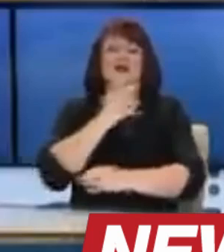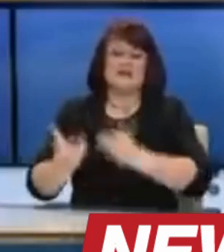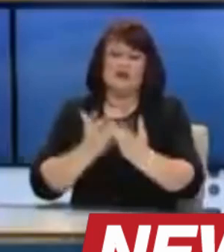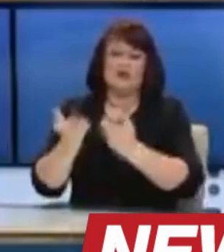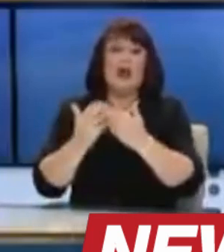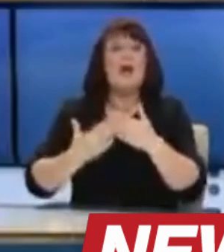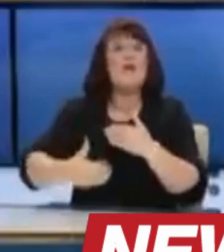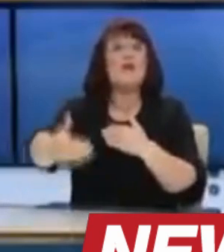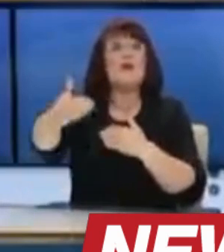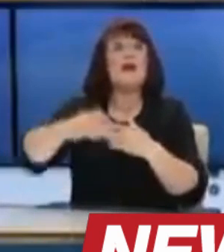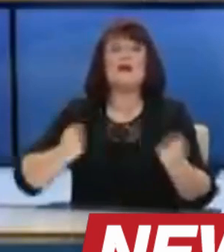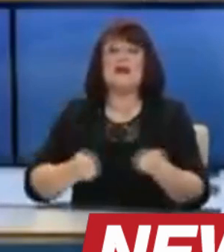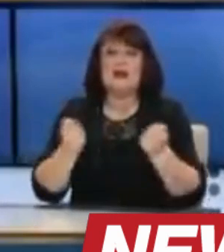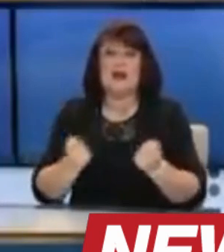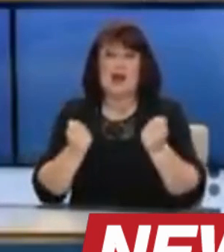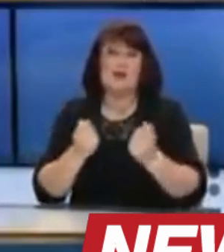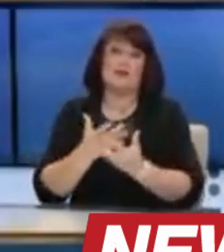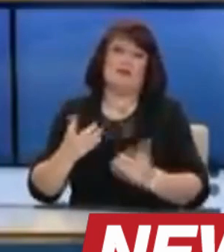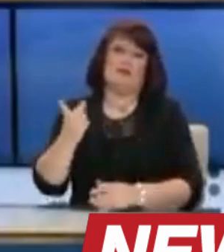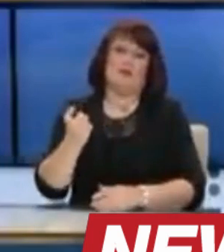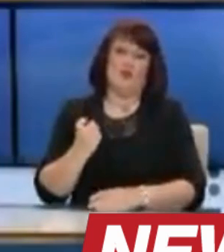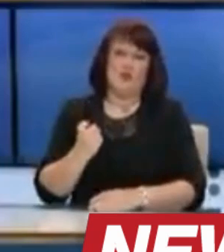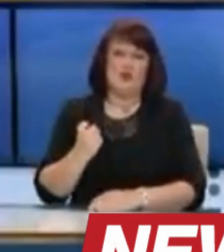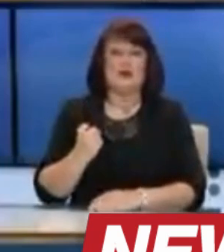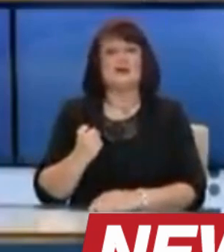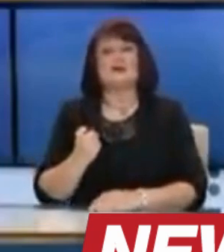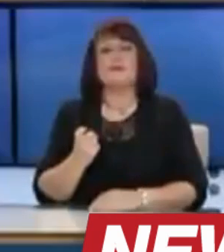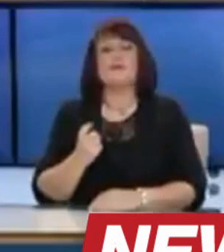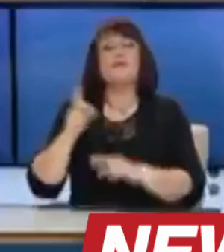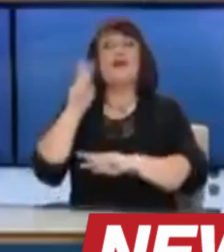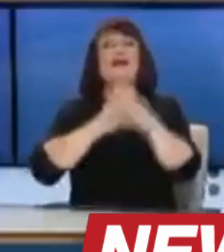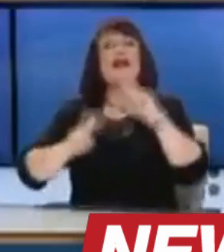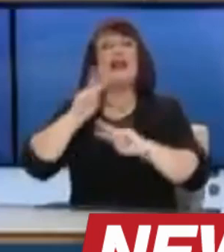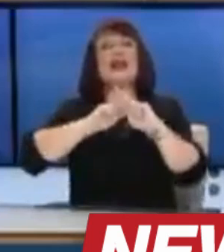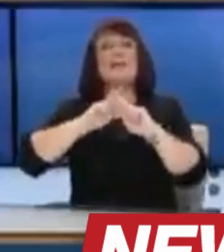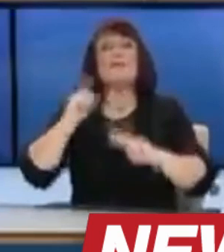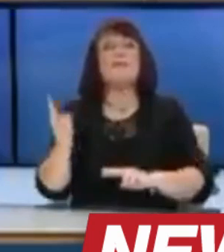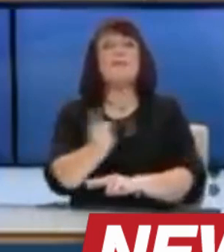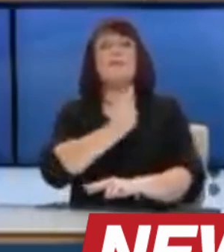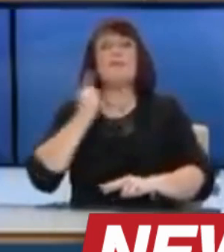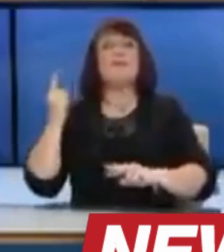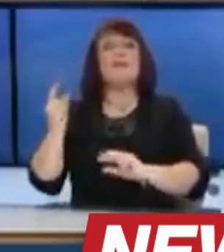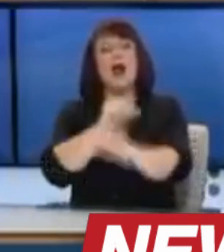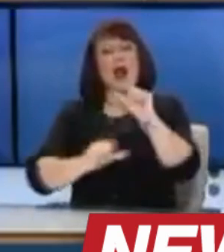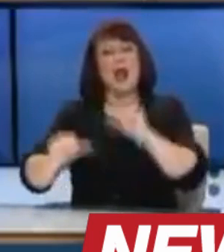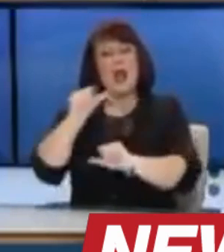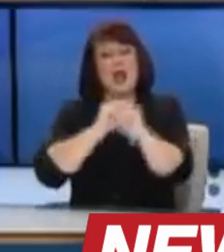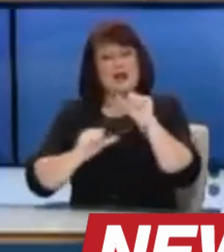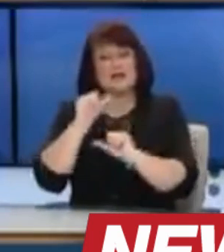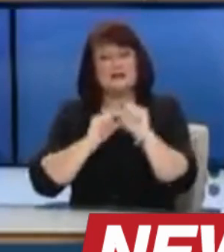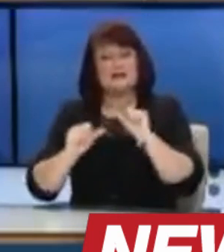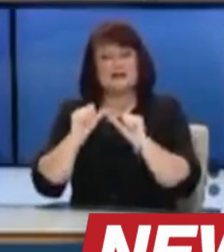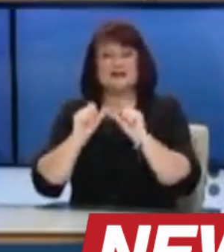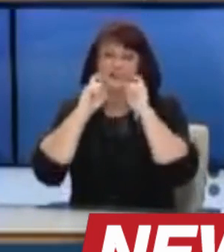Sky, Άρης Πορτοσάλτε, να βρέθηκε στο επίκεντρο σφοδρής κριτικής, δεν είναι άλλωστε η πρώτη φορά, για τους απαράδεκτους και κοινικούς ισχυρισμούς του ότι οι πολίτες